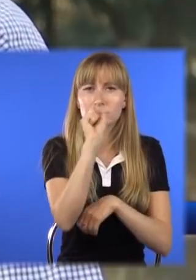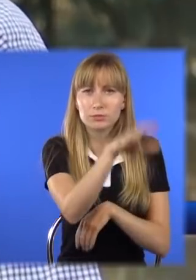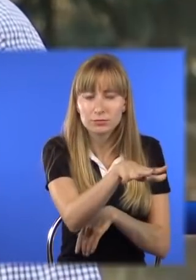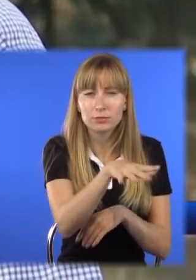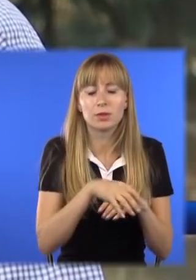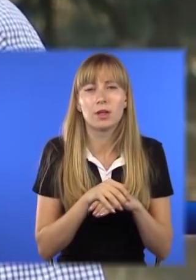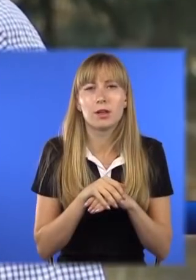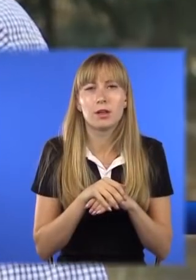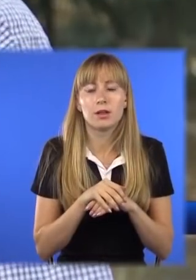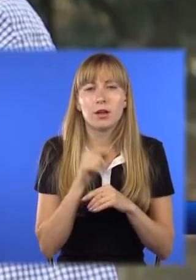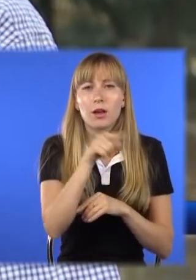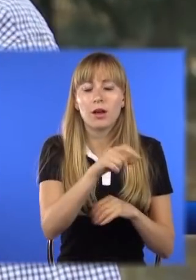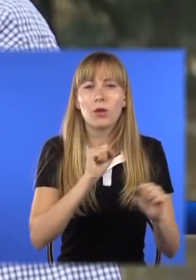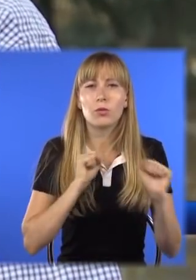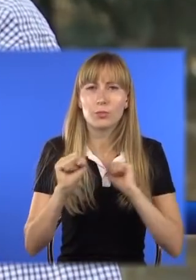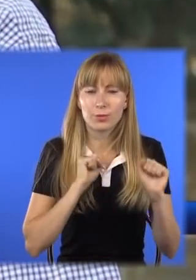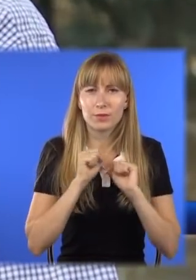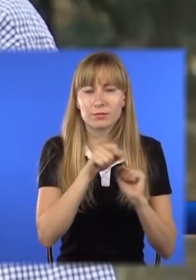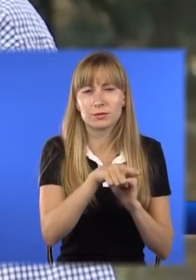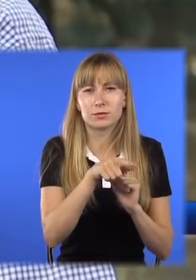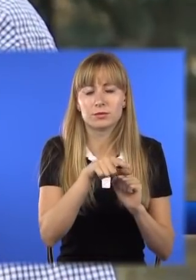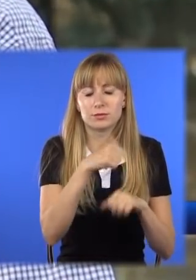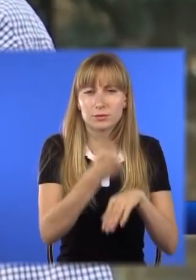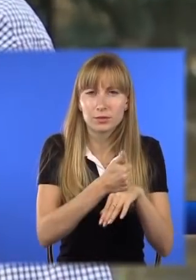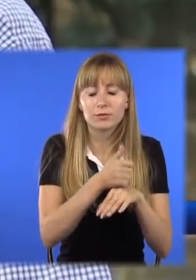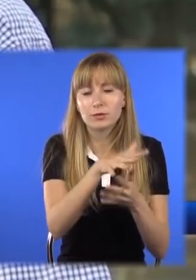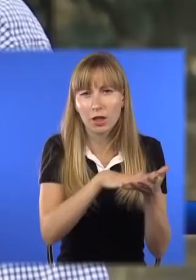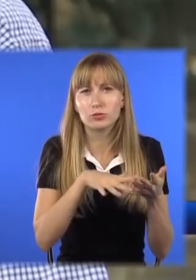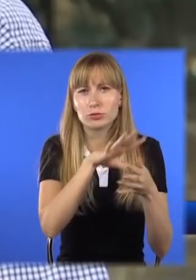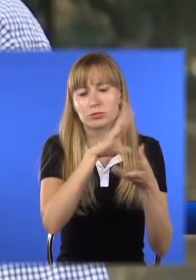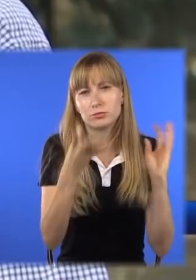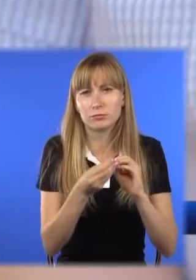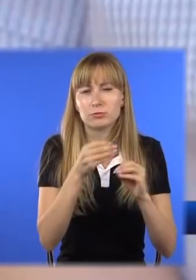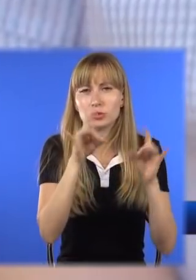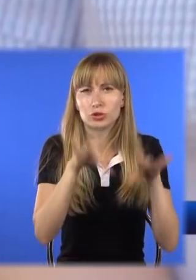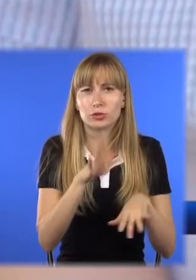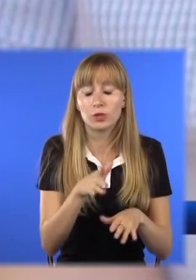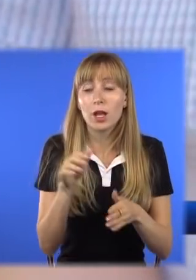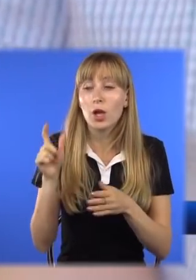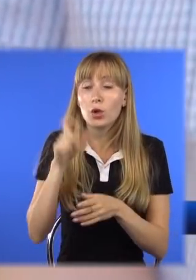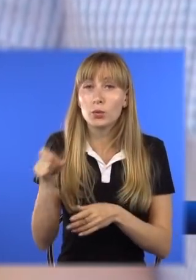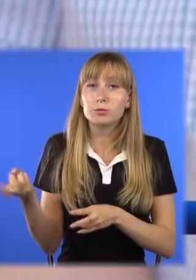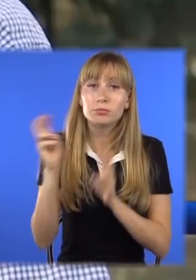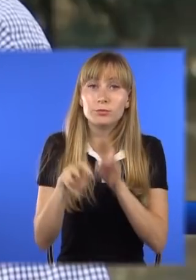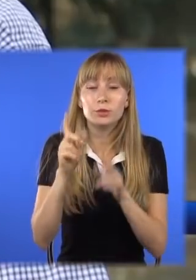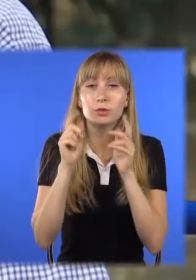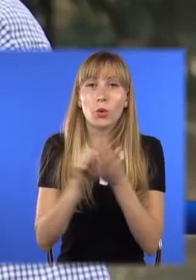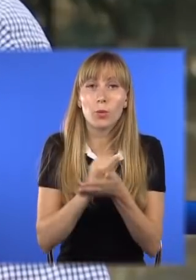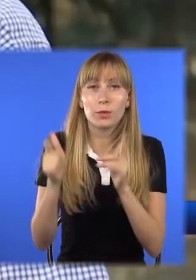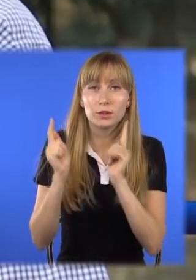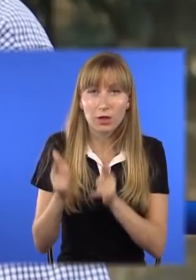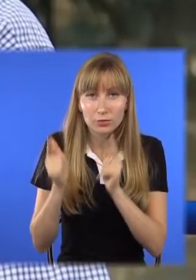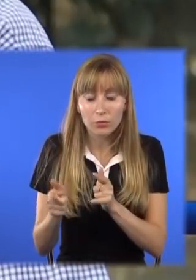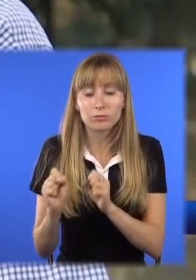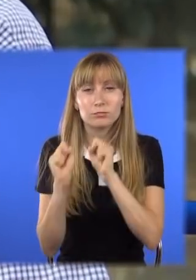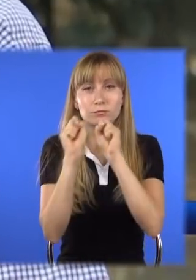управителем является Сильвестров. Люди приходили уже с документами готовыми. И после этого мы